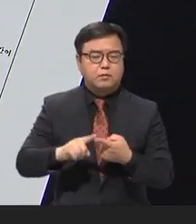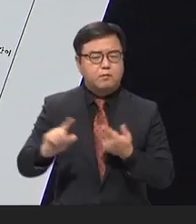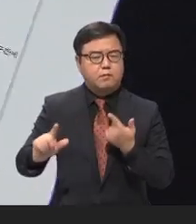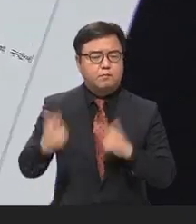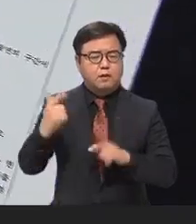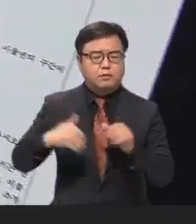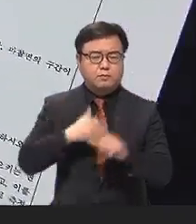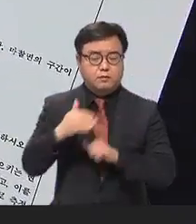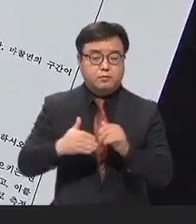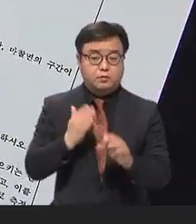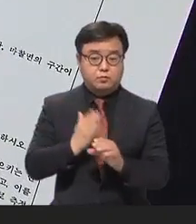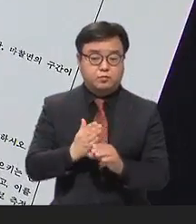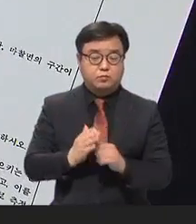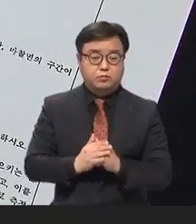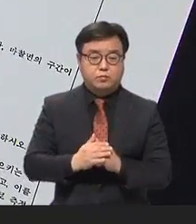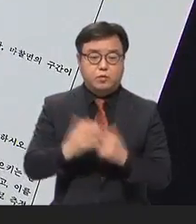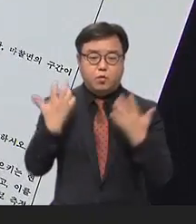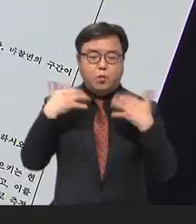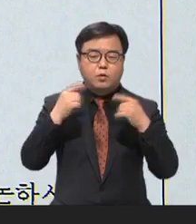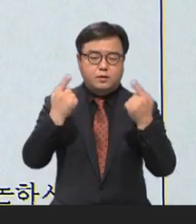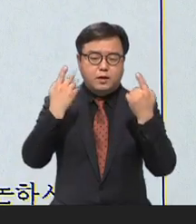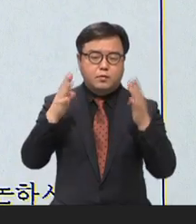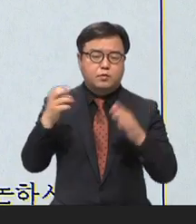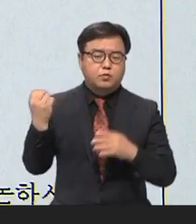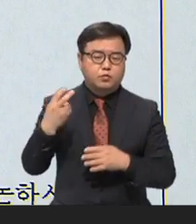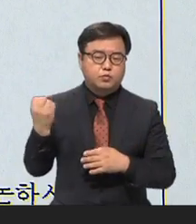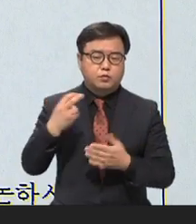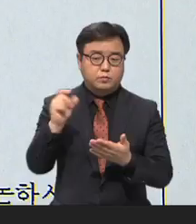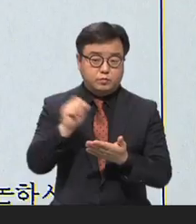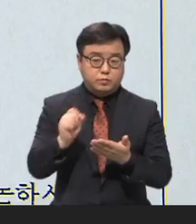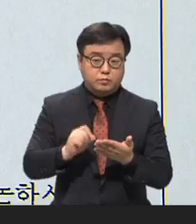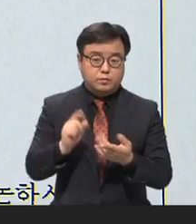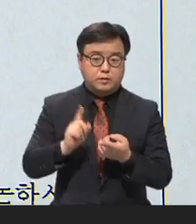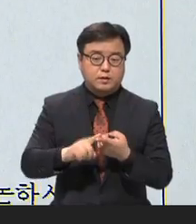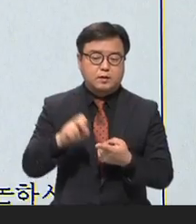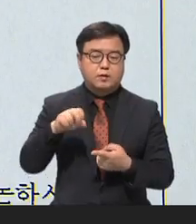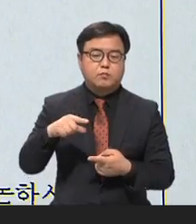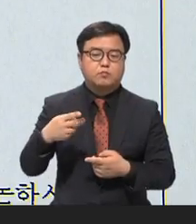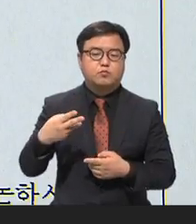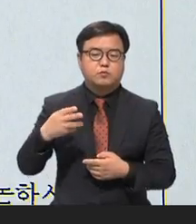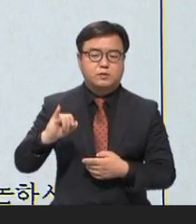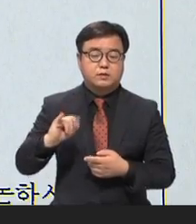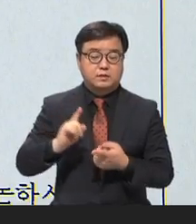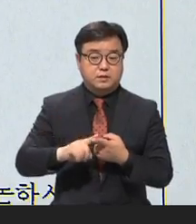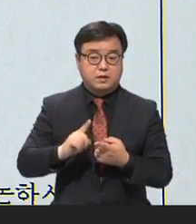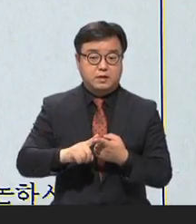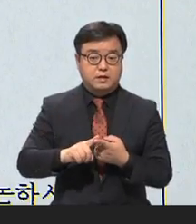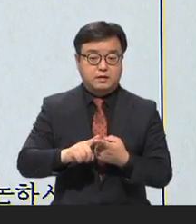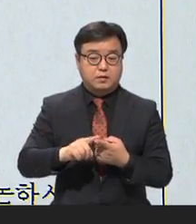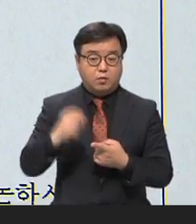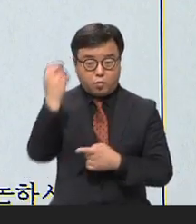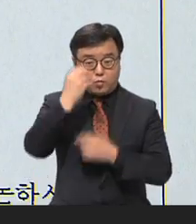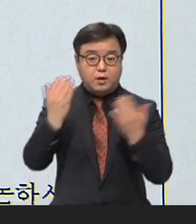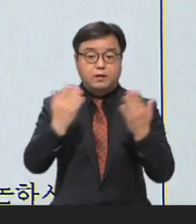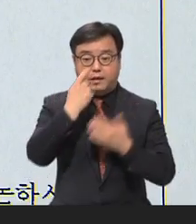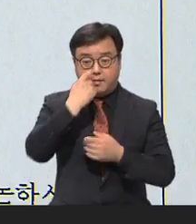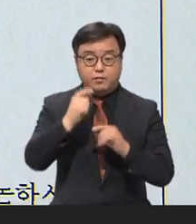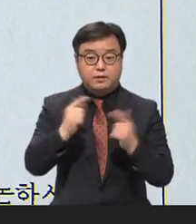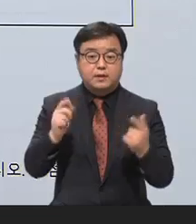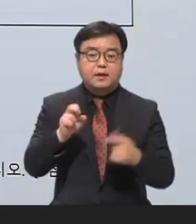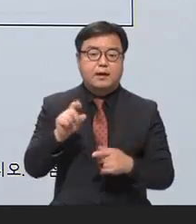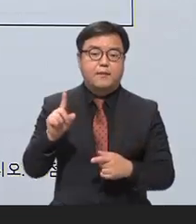고려대학교 수시 모집의 물리 논술 문제입니다. 고등학교 교육과정에선 다루지 않는 마찰력 개념을 알아야만 풀 수